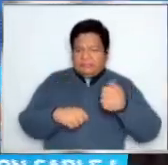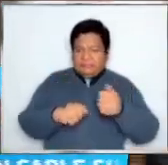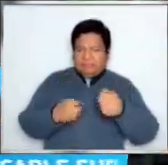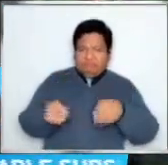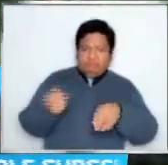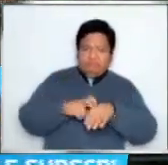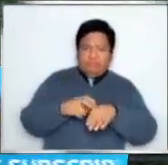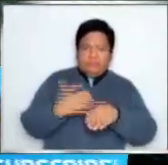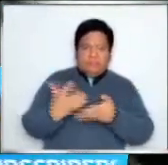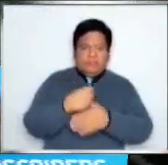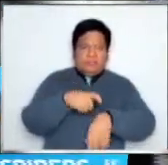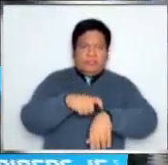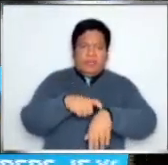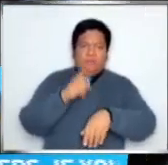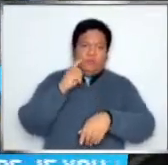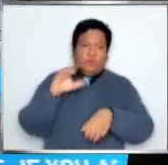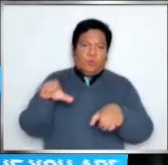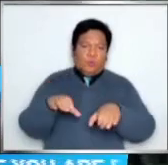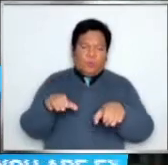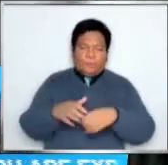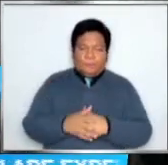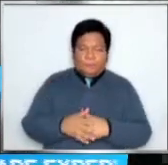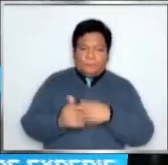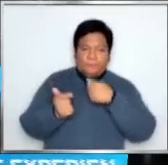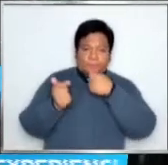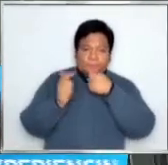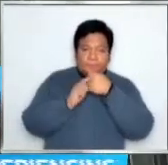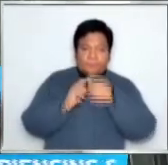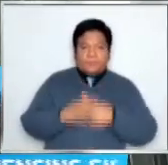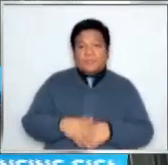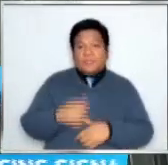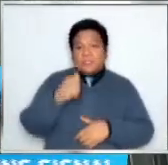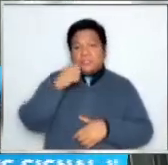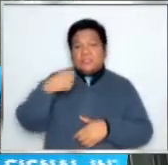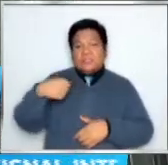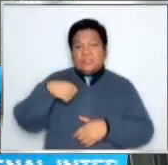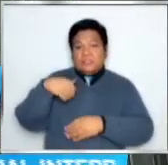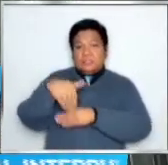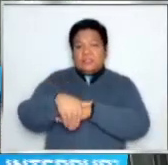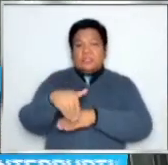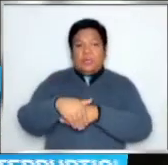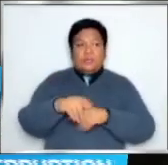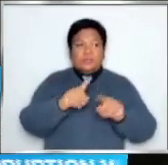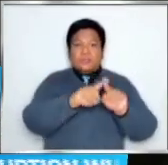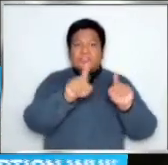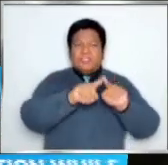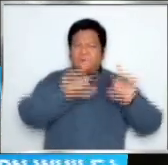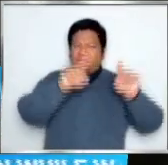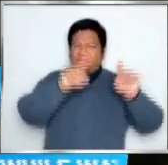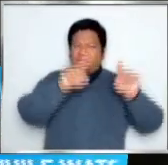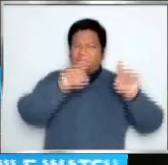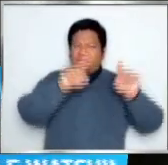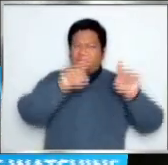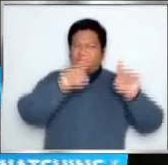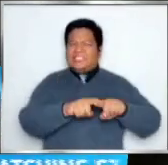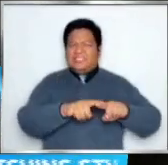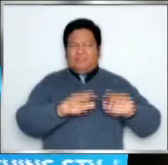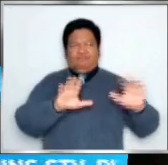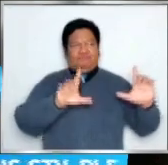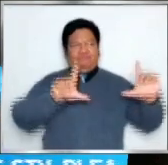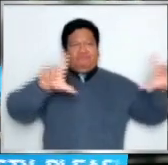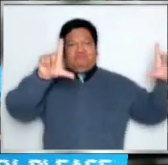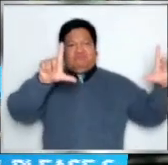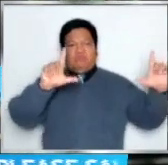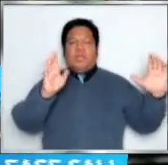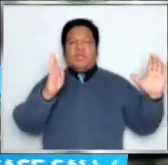trabaho. Kagabi pa lang nakatupi na ang ilang billboard sa Kamaynilaan bilang paghahanda sa bagyong Jolina. Signal number 2 na kasi sa Metro